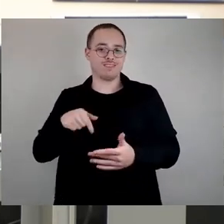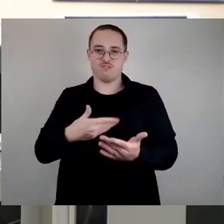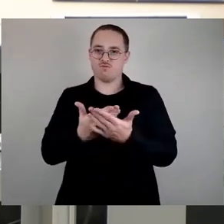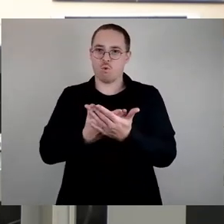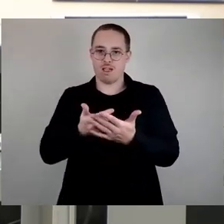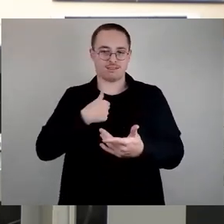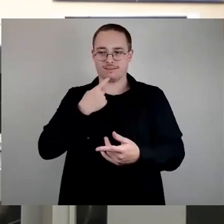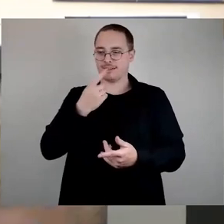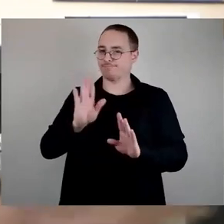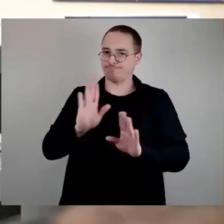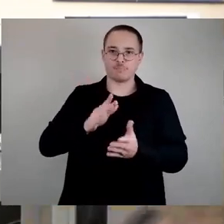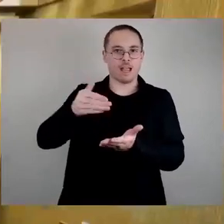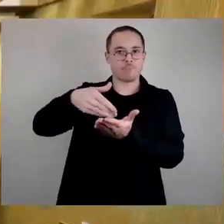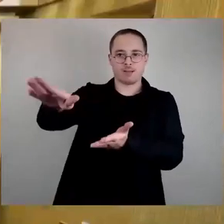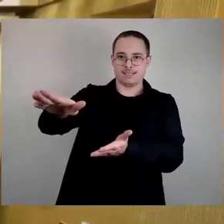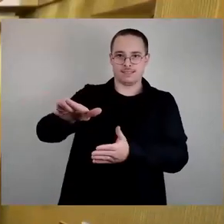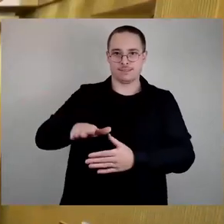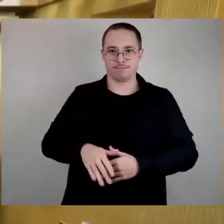Dank für Ihre Aufmerksamkeit.